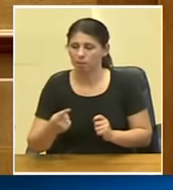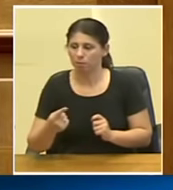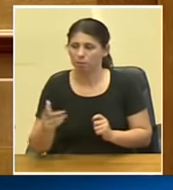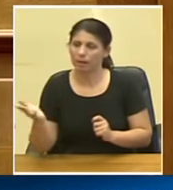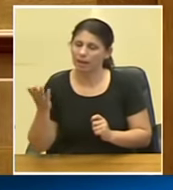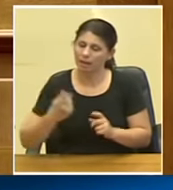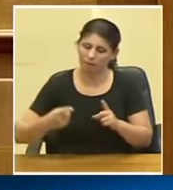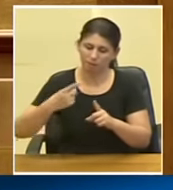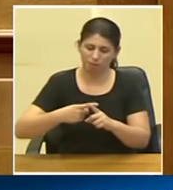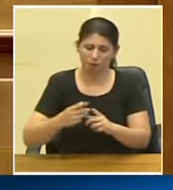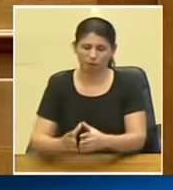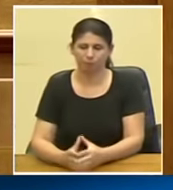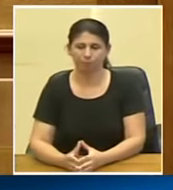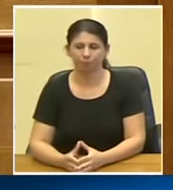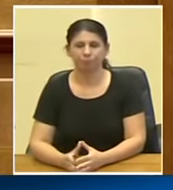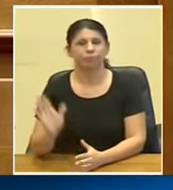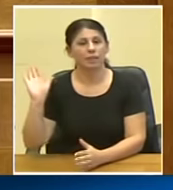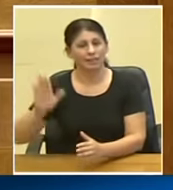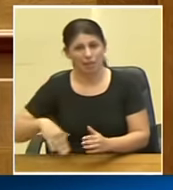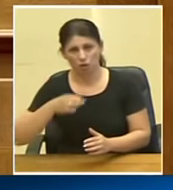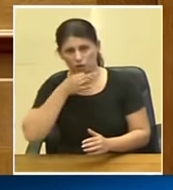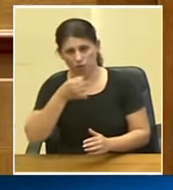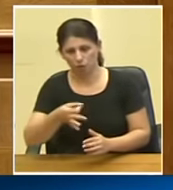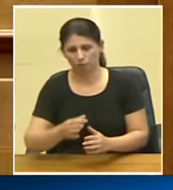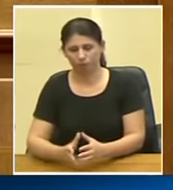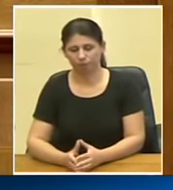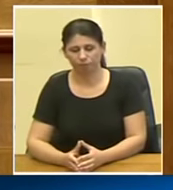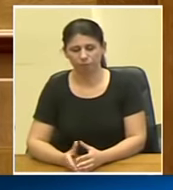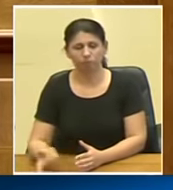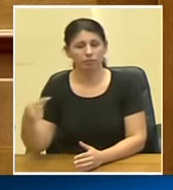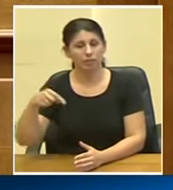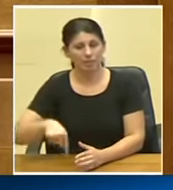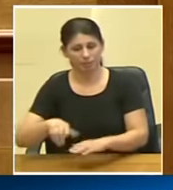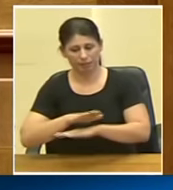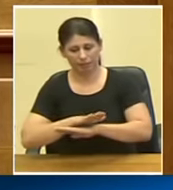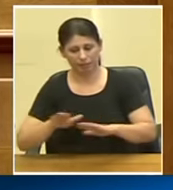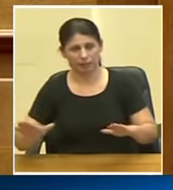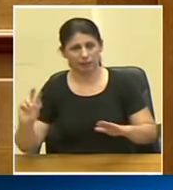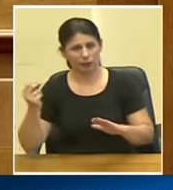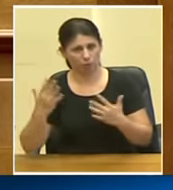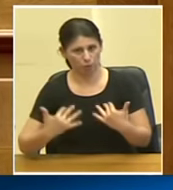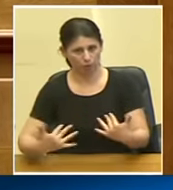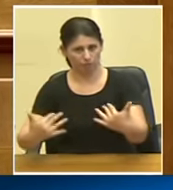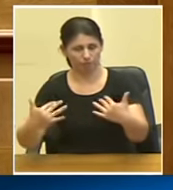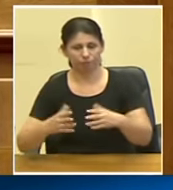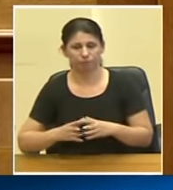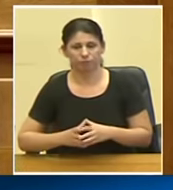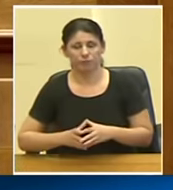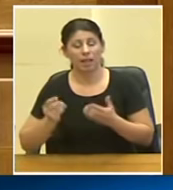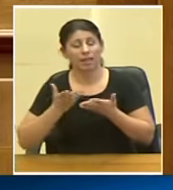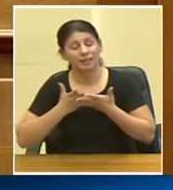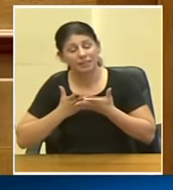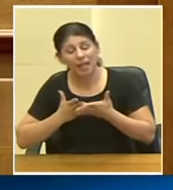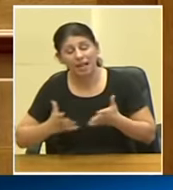κάτι παραπάνω. Τελειώνοντας λέω ότι σήμερα κλείνει η Βουλή. Έχει